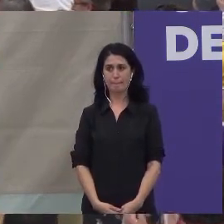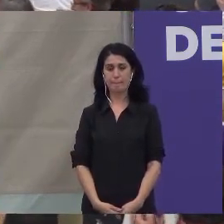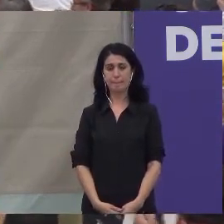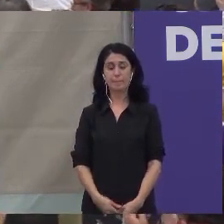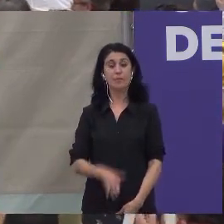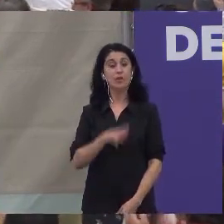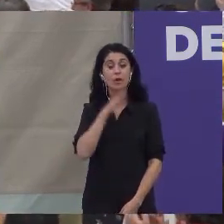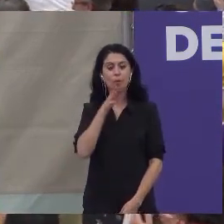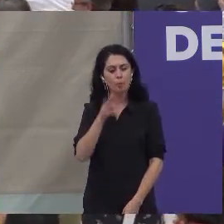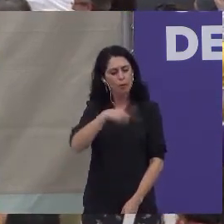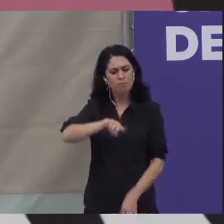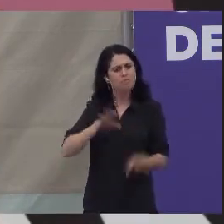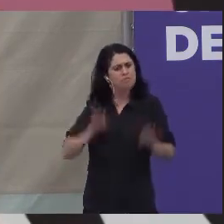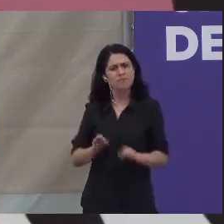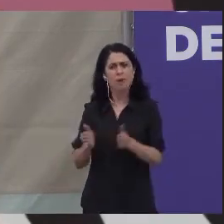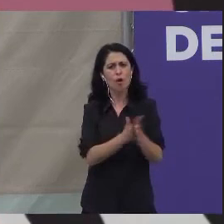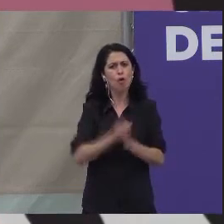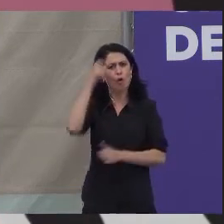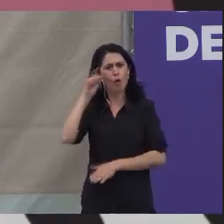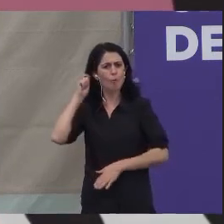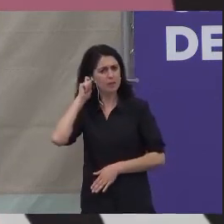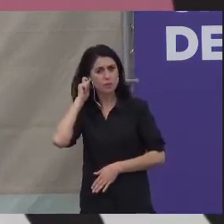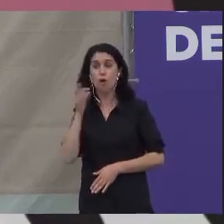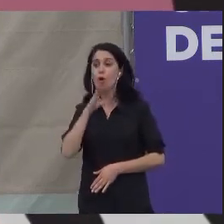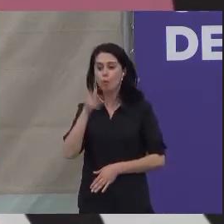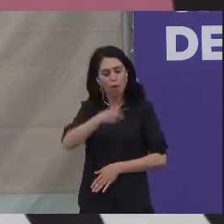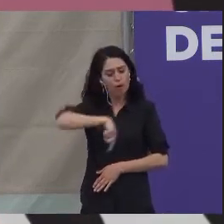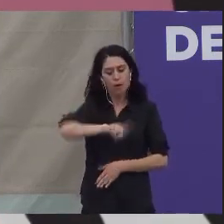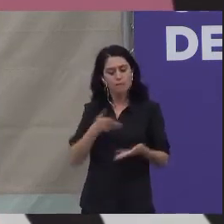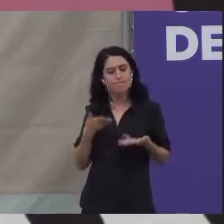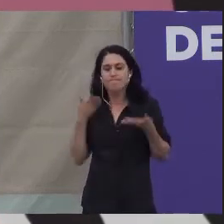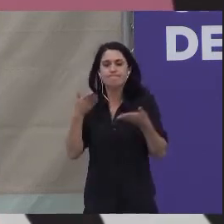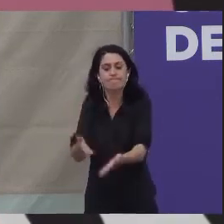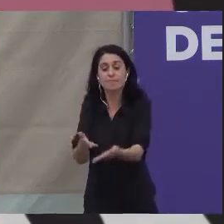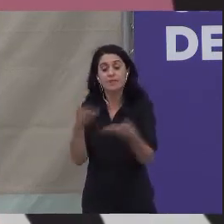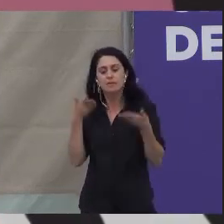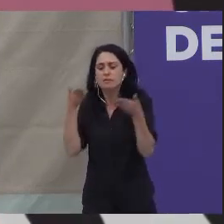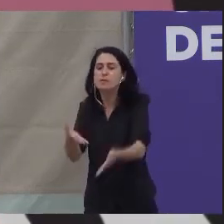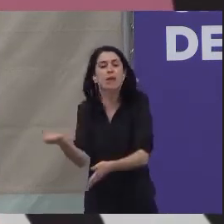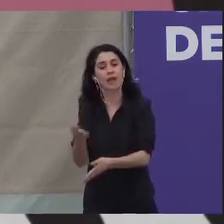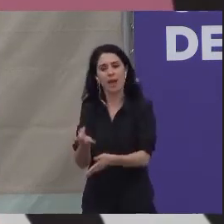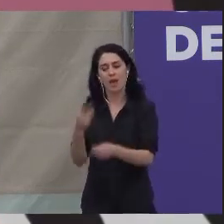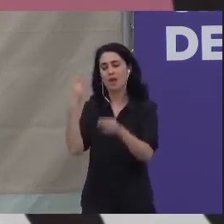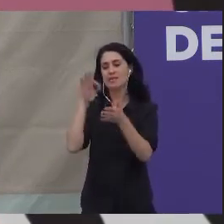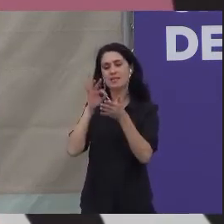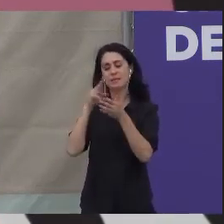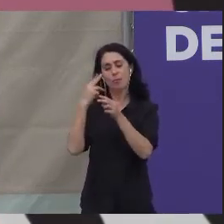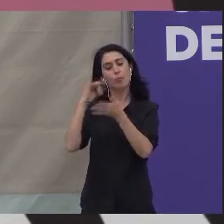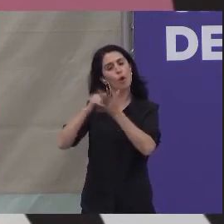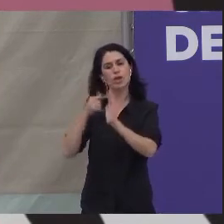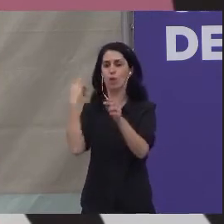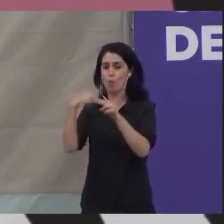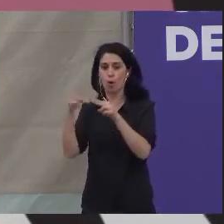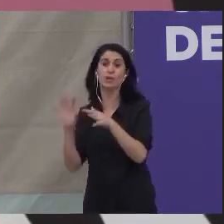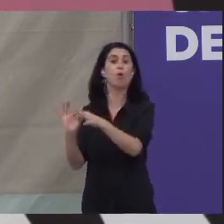Perquè som companys i companyes i perquè estem al servei d'un projecte polític unitari, integrador,